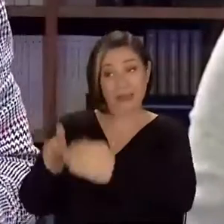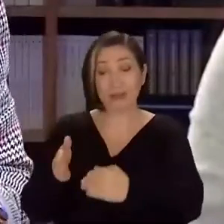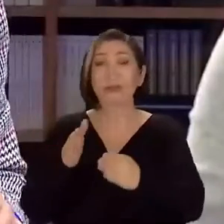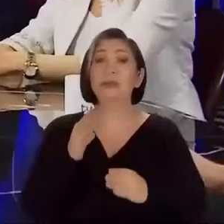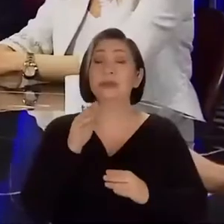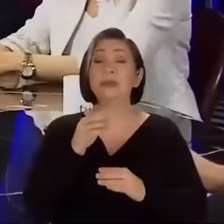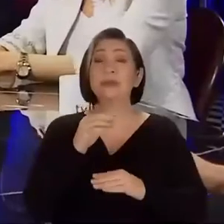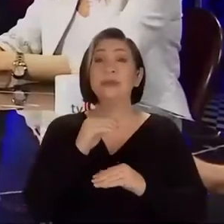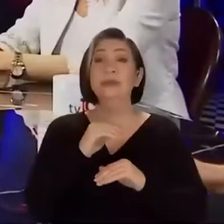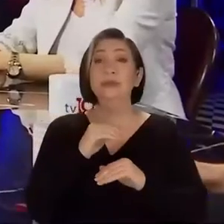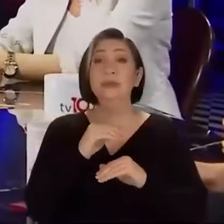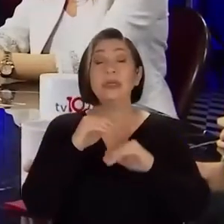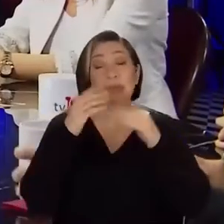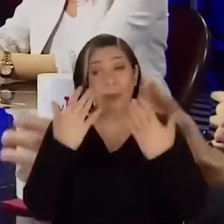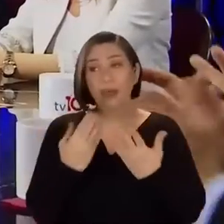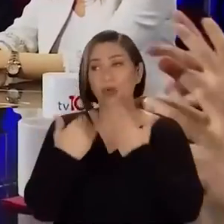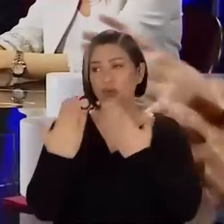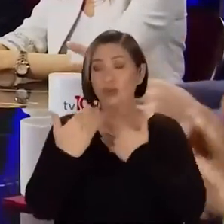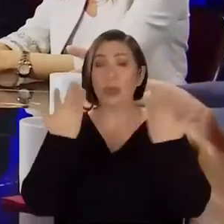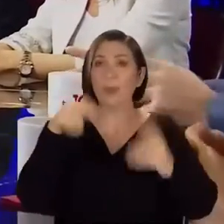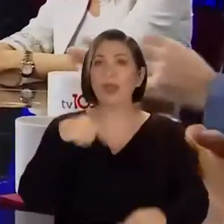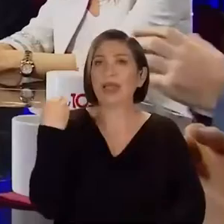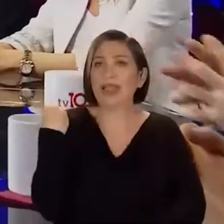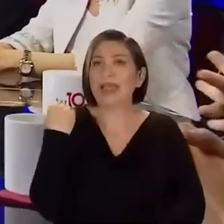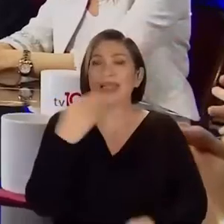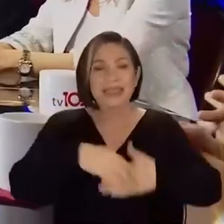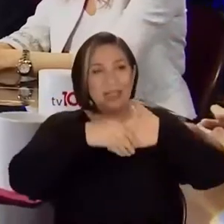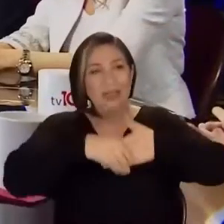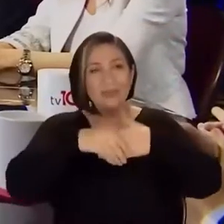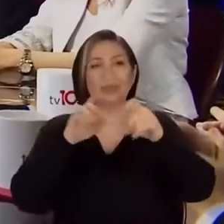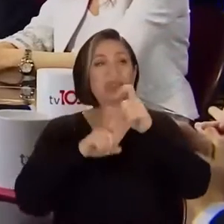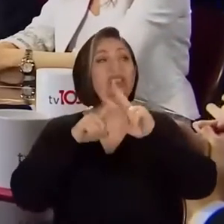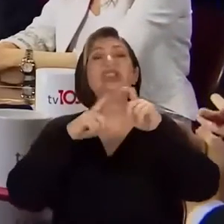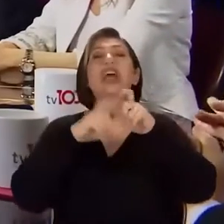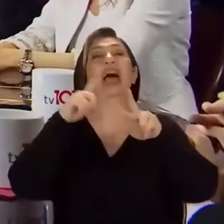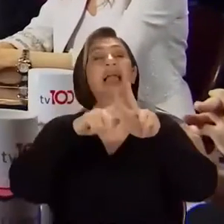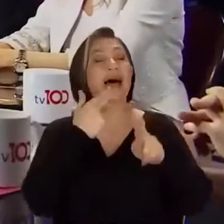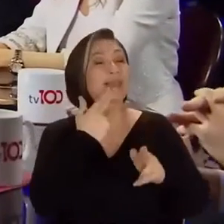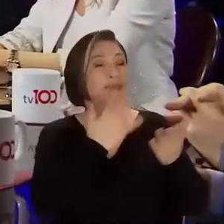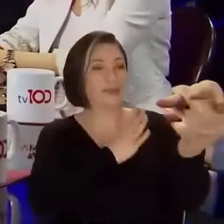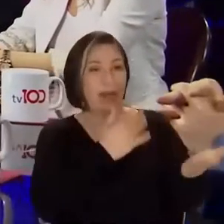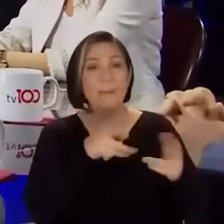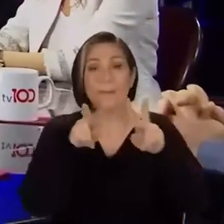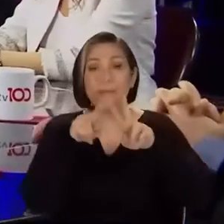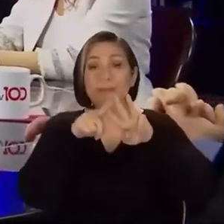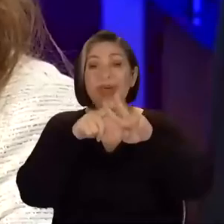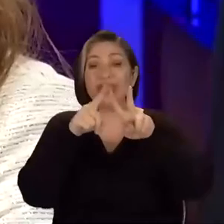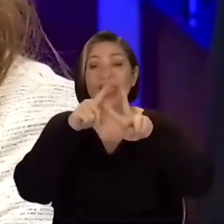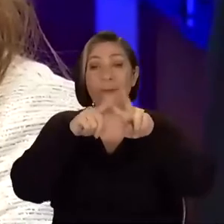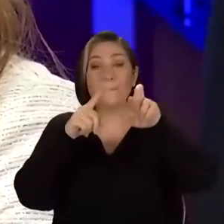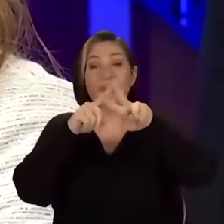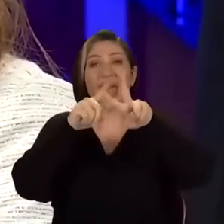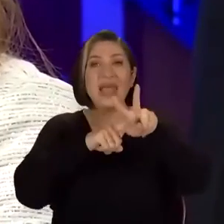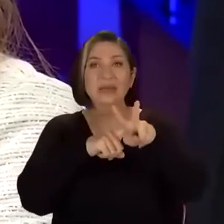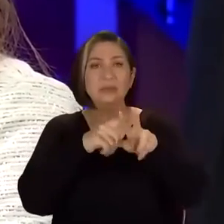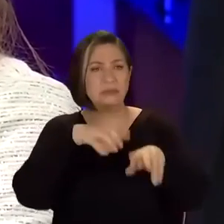Erkan Öz Bey'le tabii ki konuşacağım ama bugün yeni tanıdığımız Çağla Hanım. Siz bir CEO'susunuz. Ne yapıyor